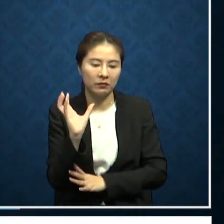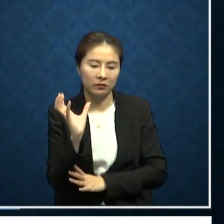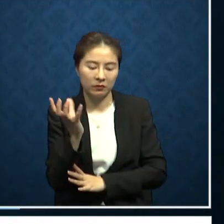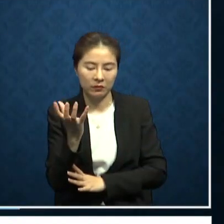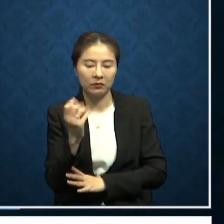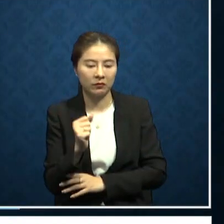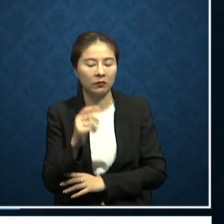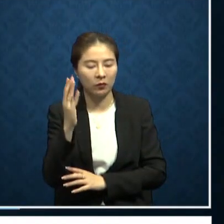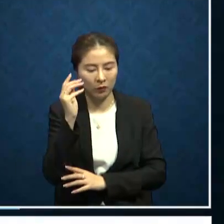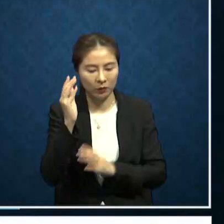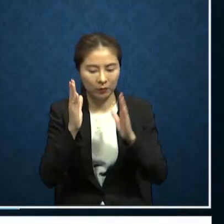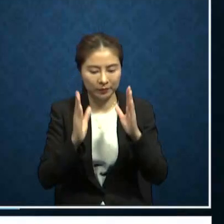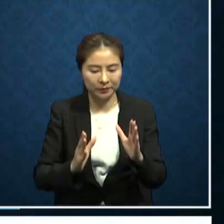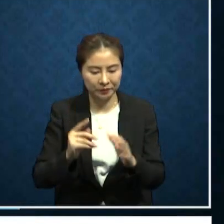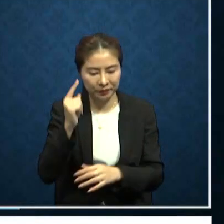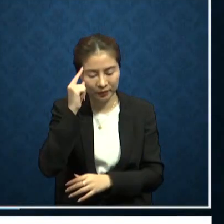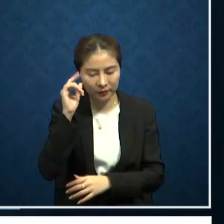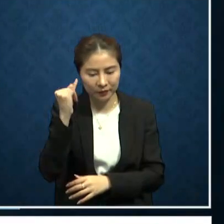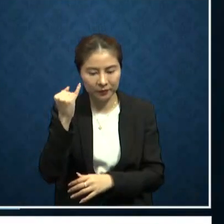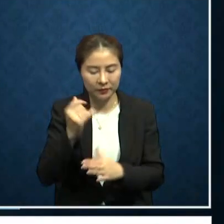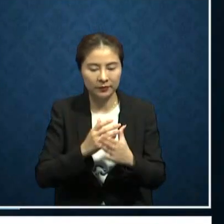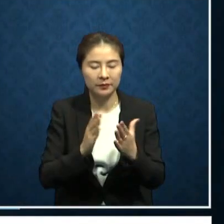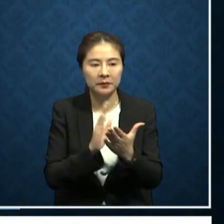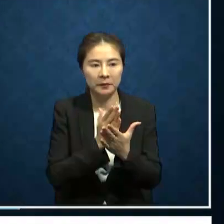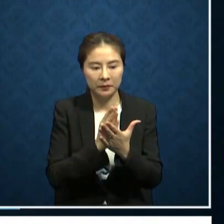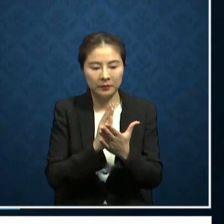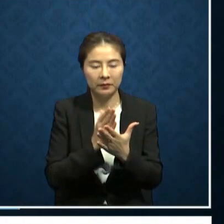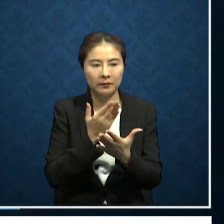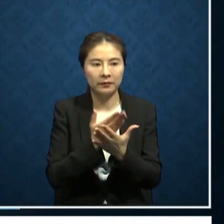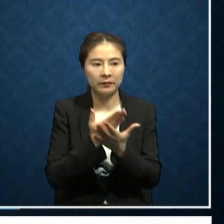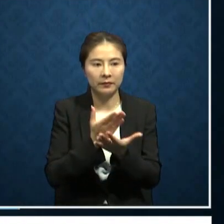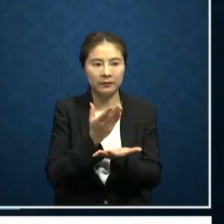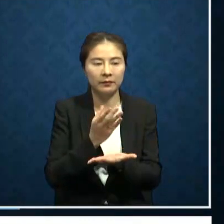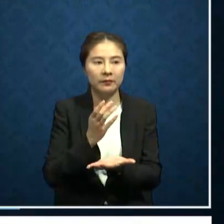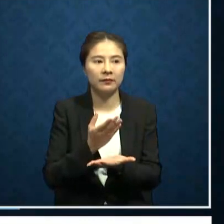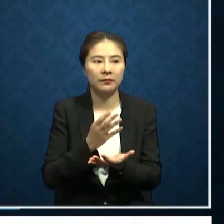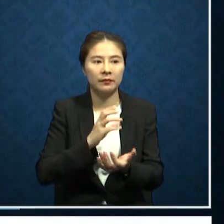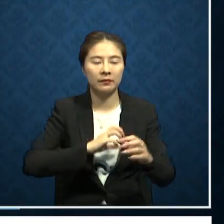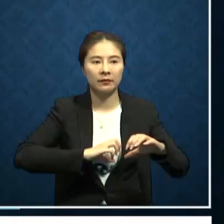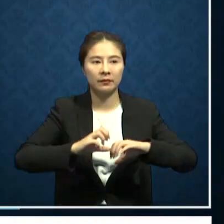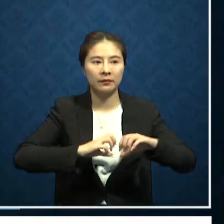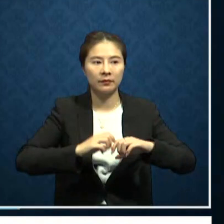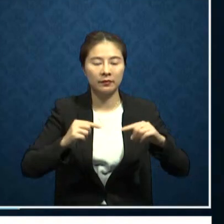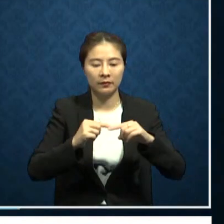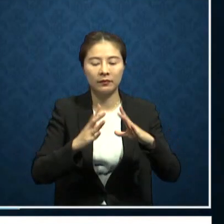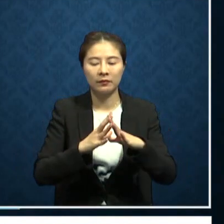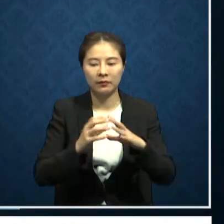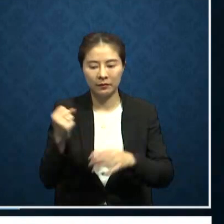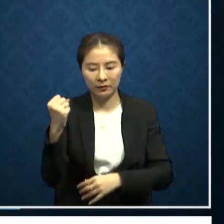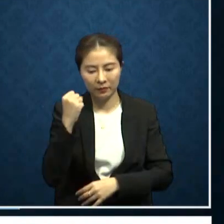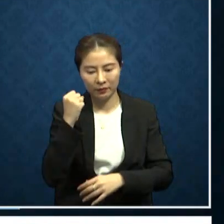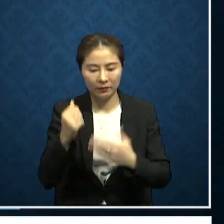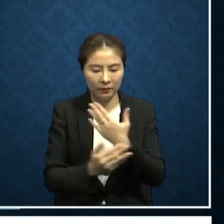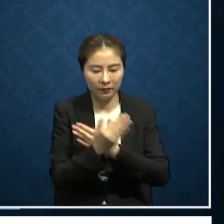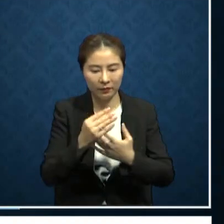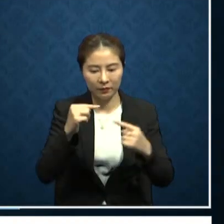คะทุนทรัพย์ที่เหมาะสมในการขับเคลื่อนนะคะทั้งหมด 2กลุ่มนะคะกลุ่มที่ 1นะคะจะพูดถึงเรื่องจุดแข็งและโอกาสค่ะใน